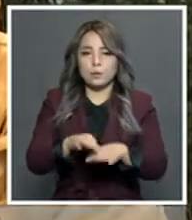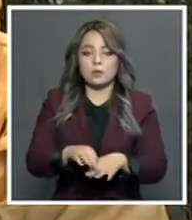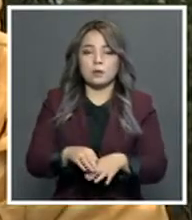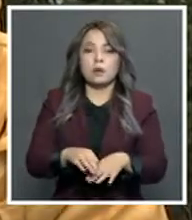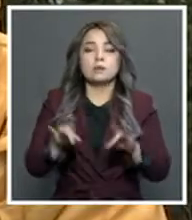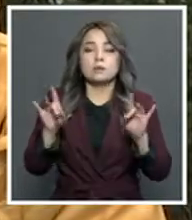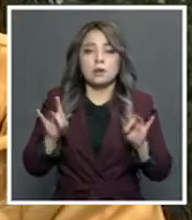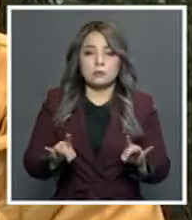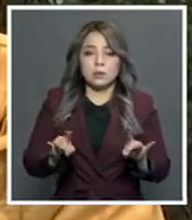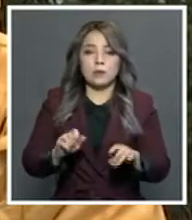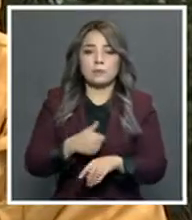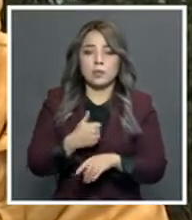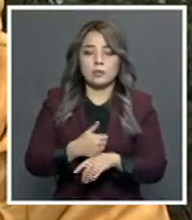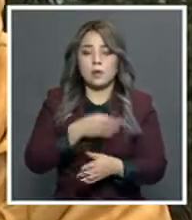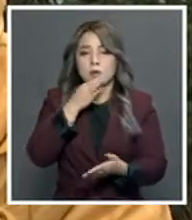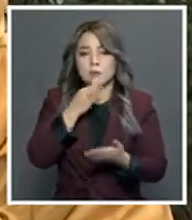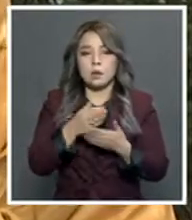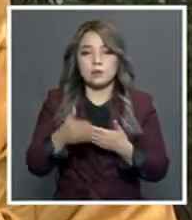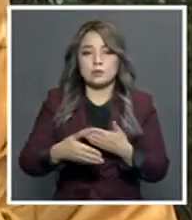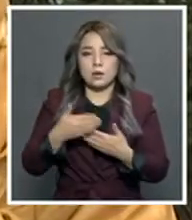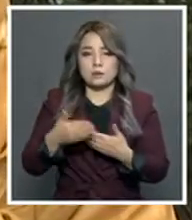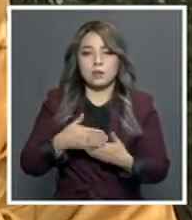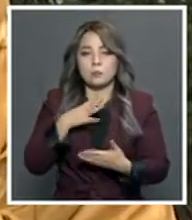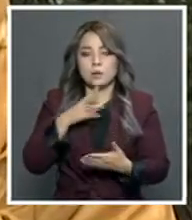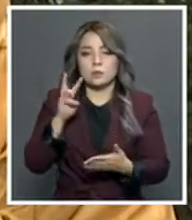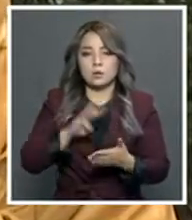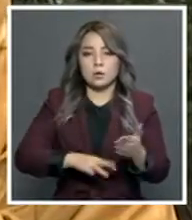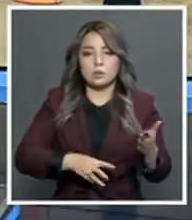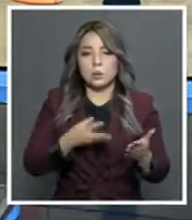Мейрамхананың басшысы жауапқа тартылды, айыппұлдар салынды.